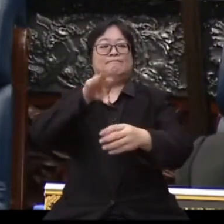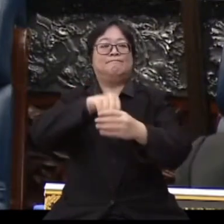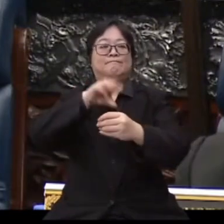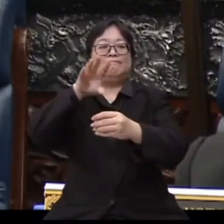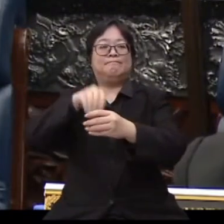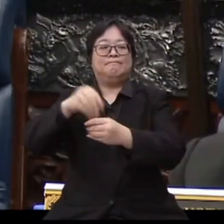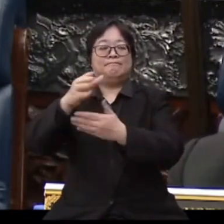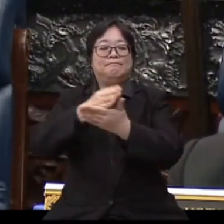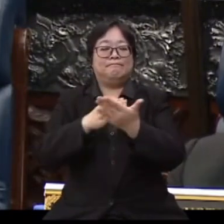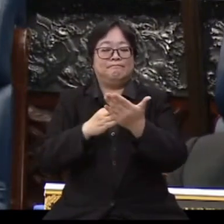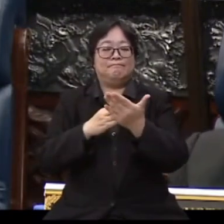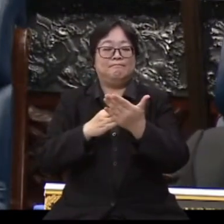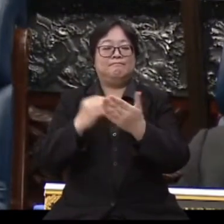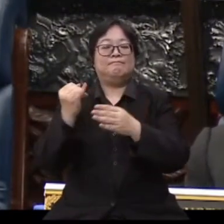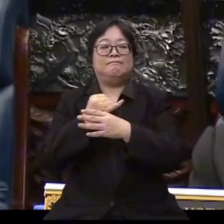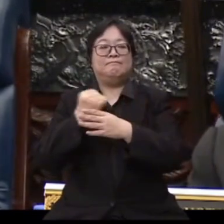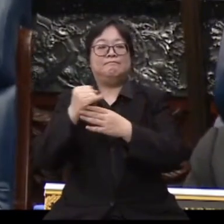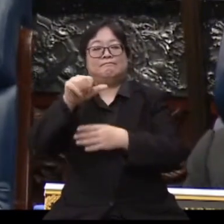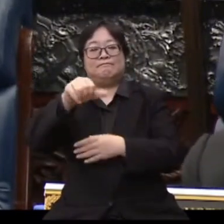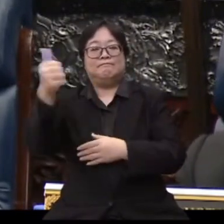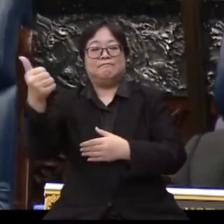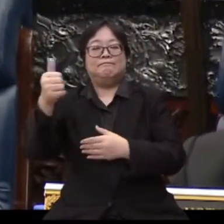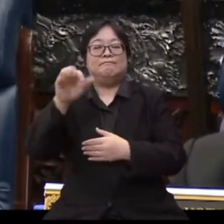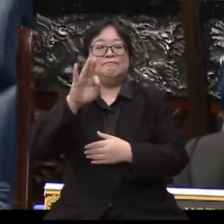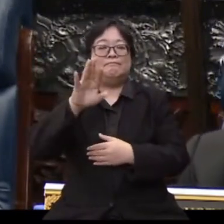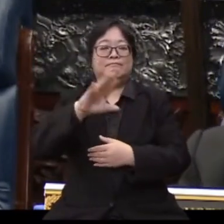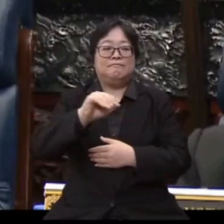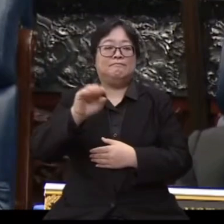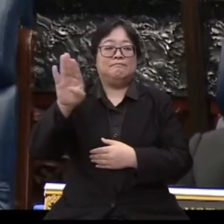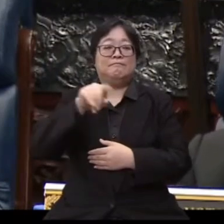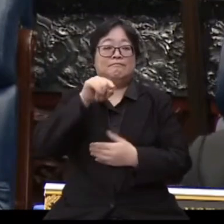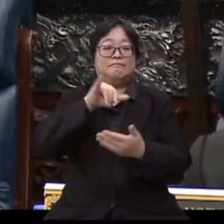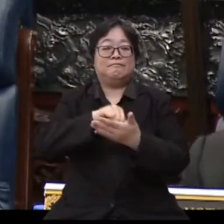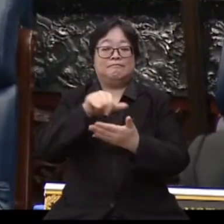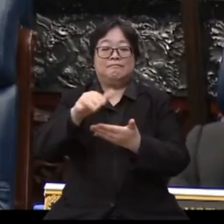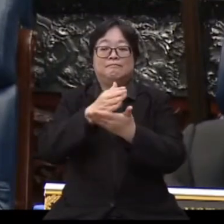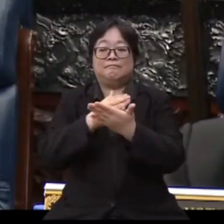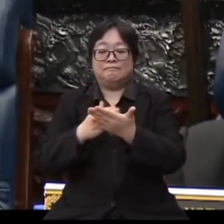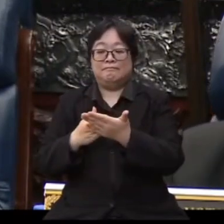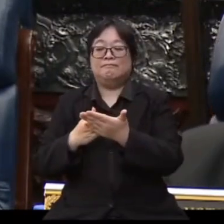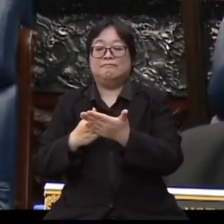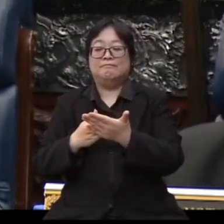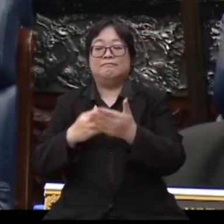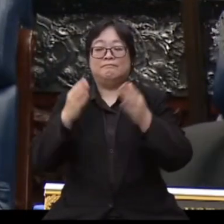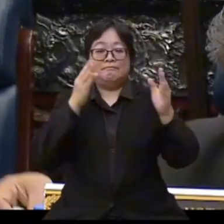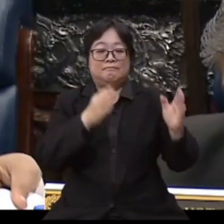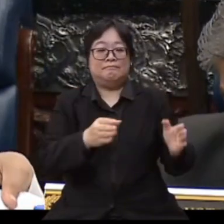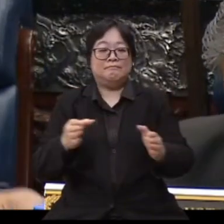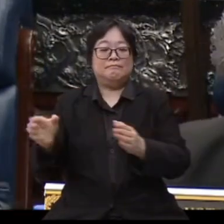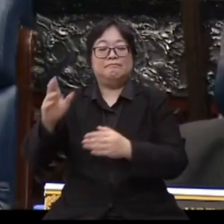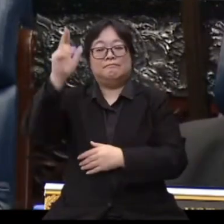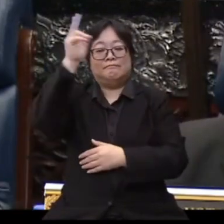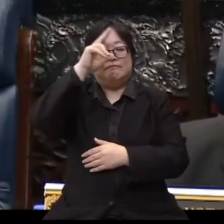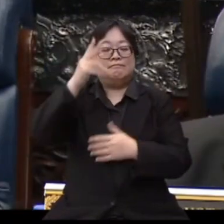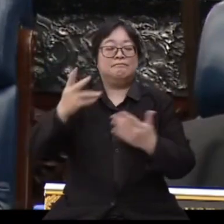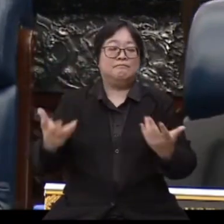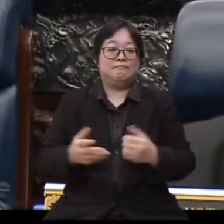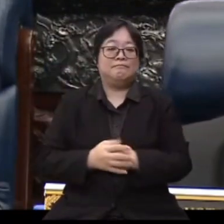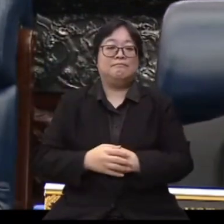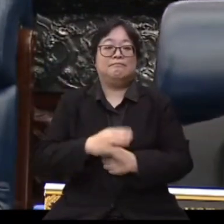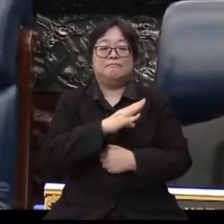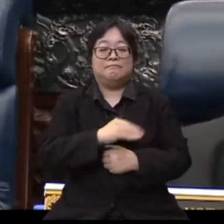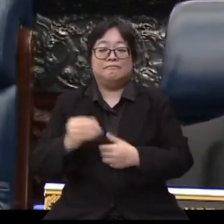di dalam industri-industri yang lain di luar F&B. Dan itu adalah sebahagian daripada perancangan kerajaan